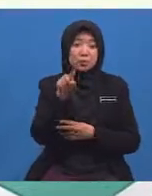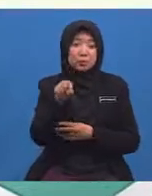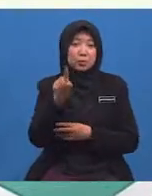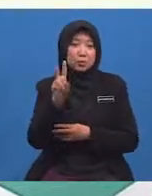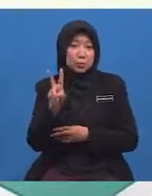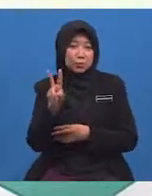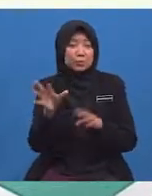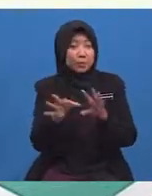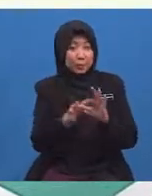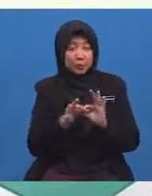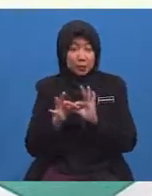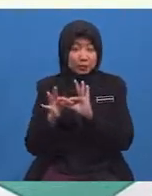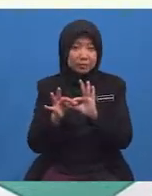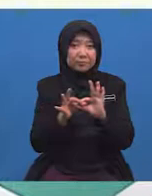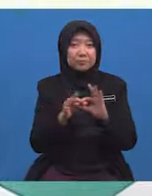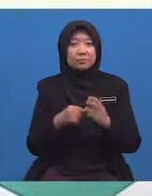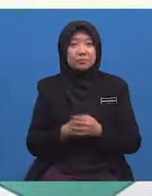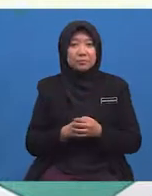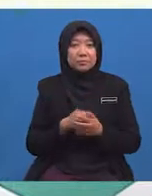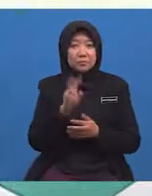2.2.2 iaitu perpaduan,